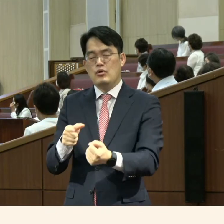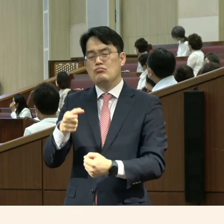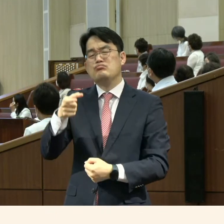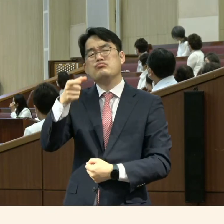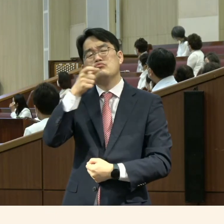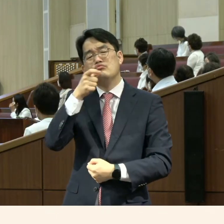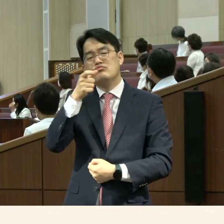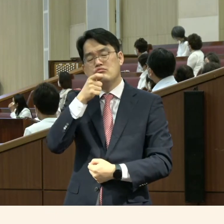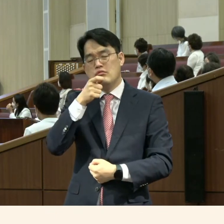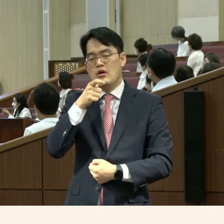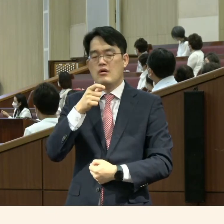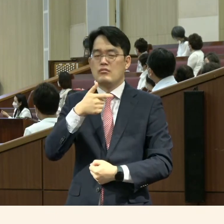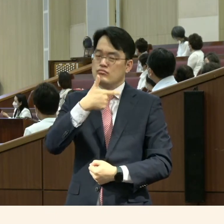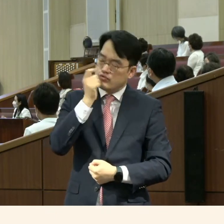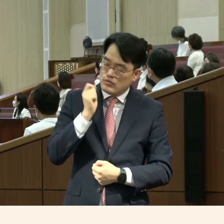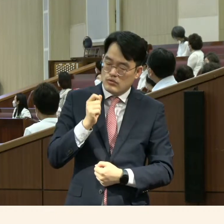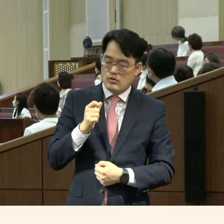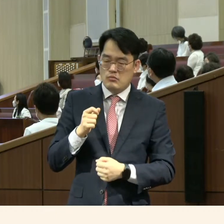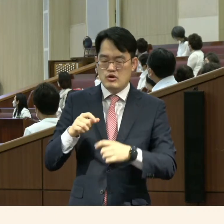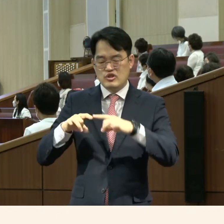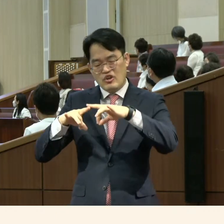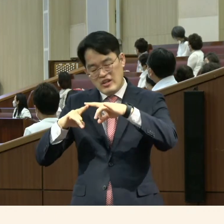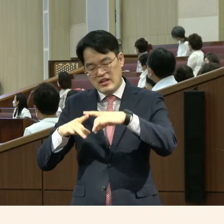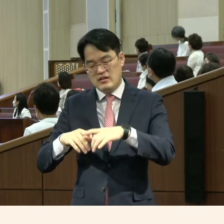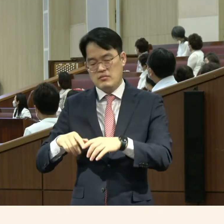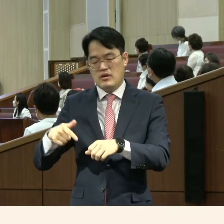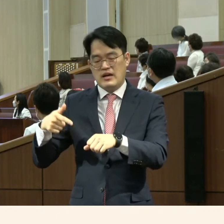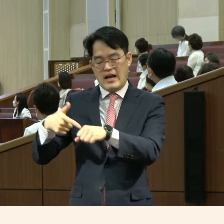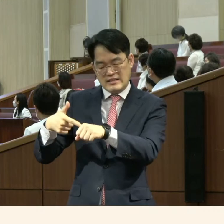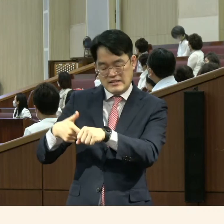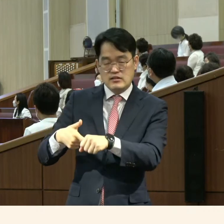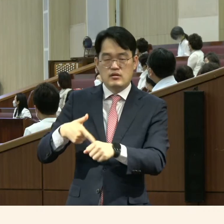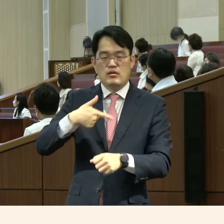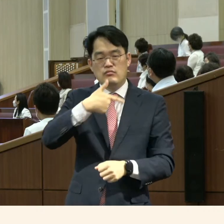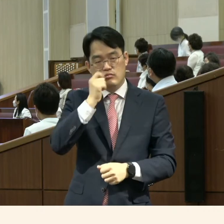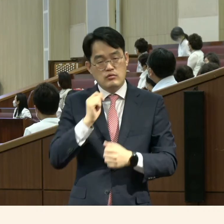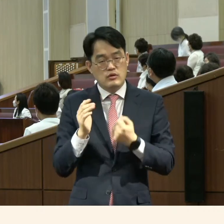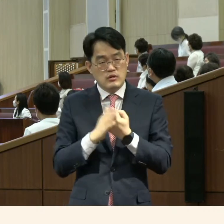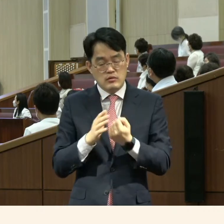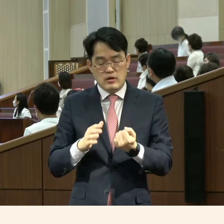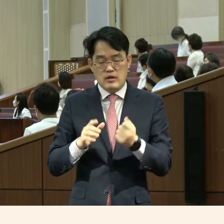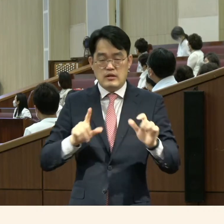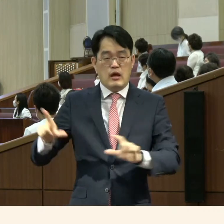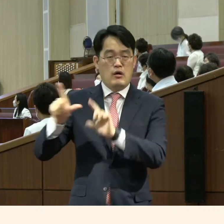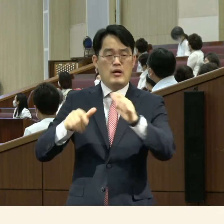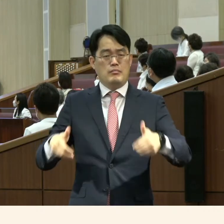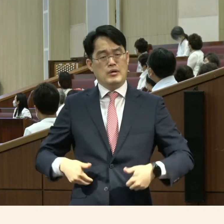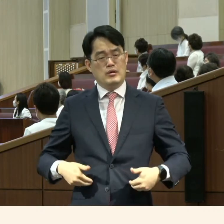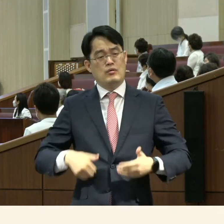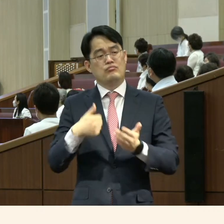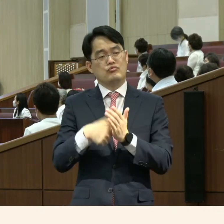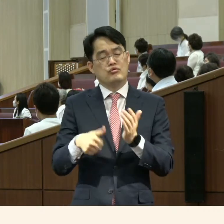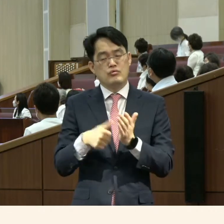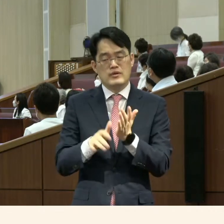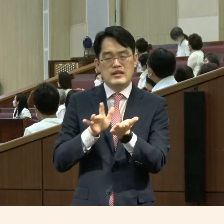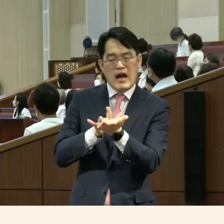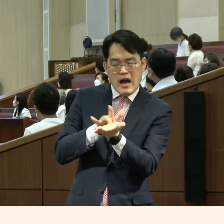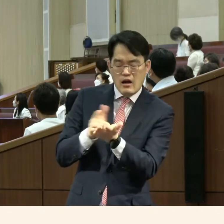물도 없고 전기도 없고 가스도 없고 그래서 뭐 생활 필수품도 필요하고 의약품도 필요하고.